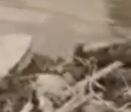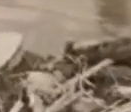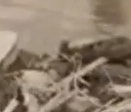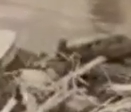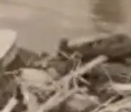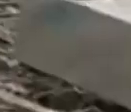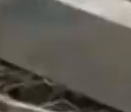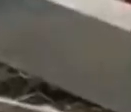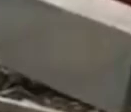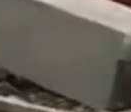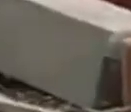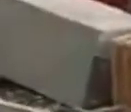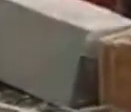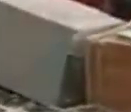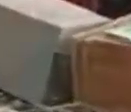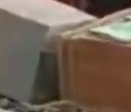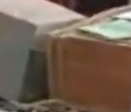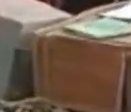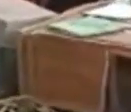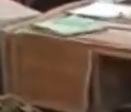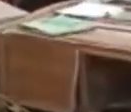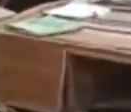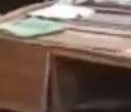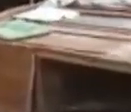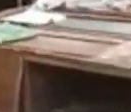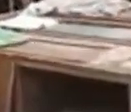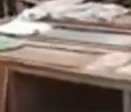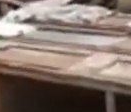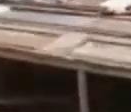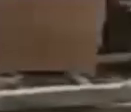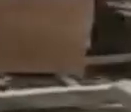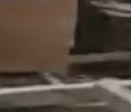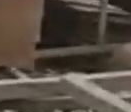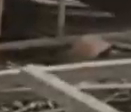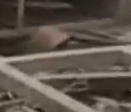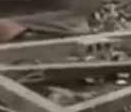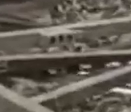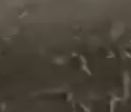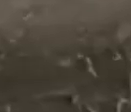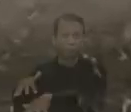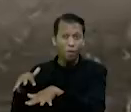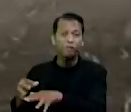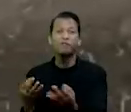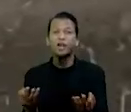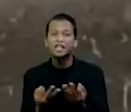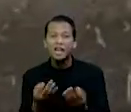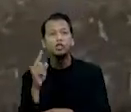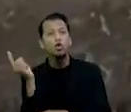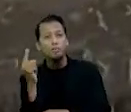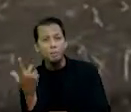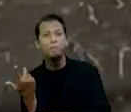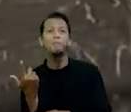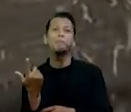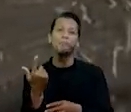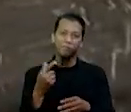berukuran besar selain merusak rumah warga banjir bandang juga merusak fasilitas umum seperti Balai pengajian dan saluran irigasi